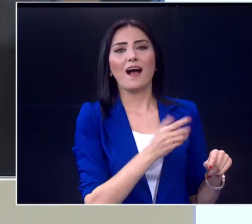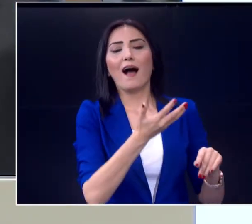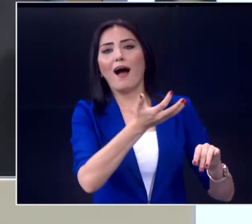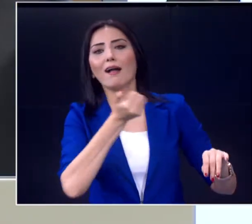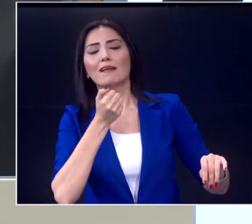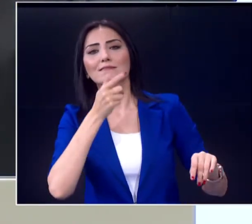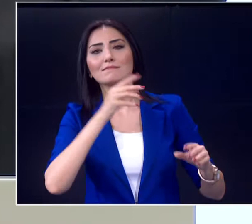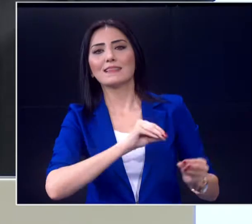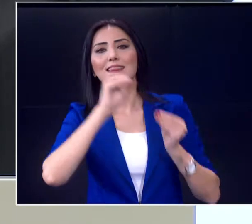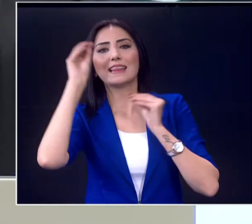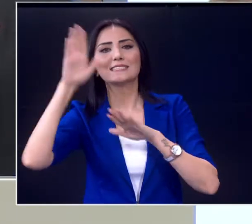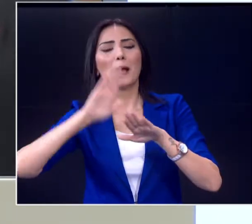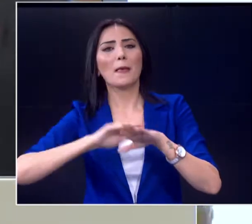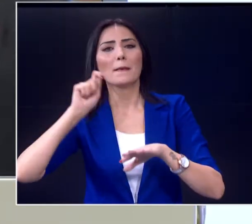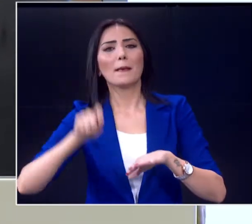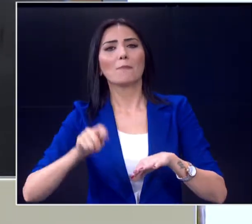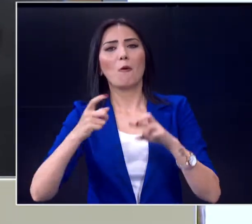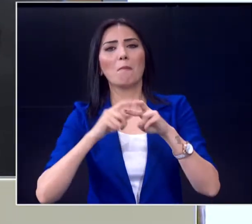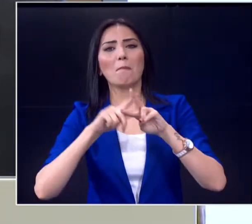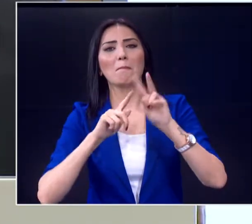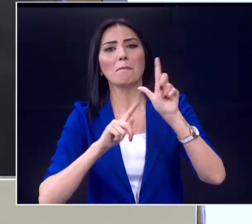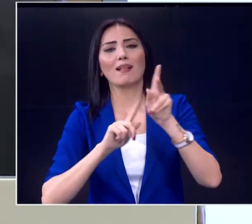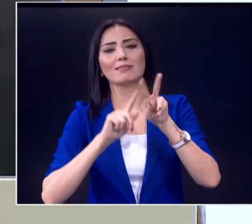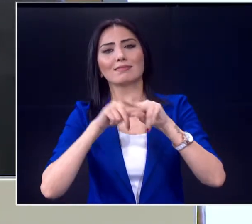teslimat yapılıyor Balkanlarda.